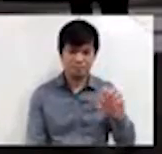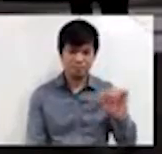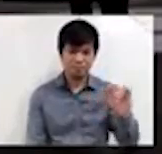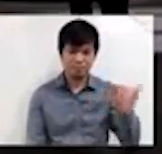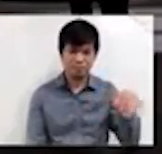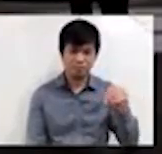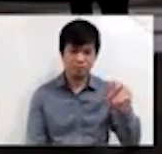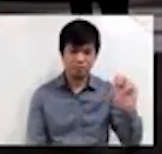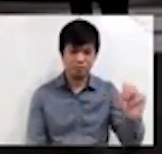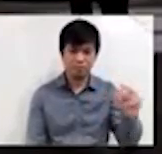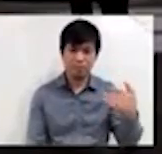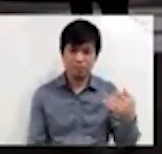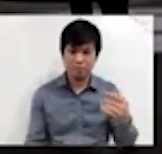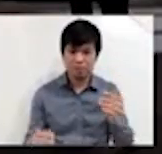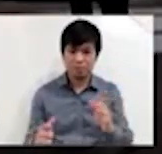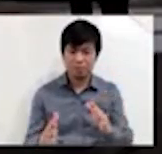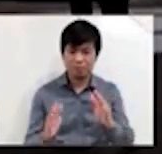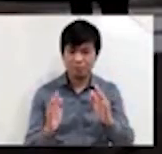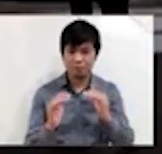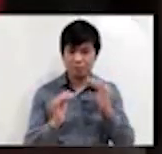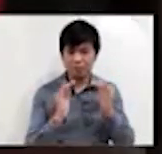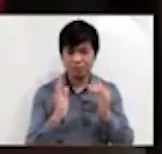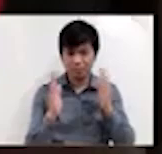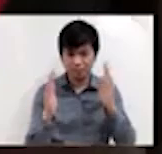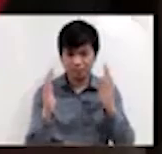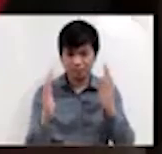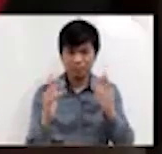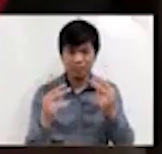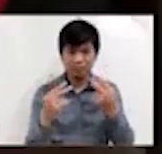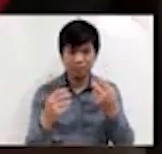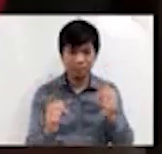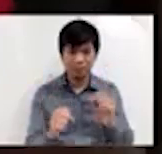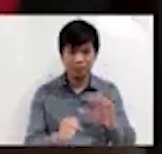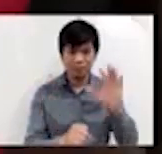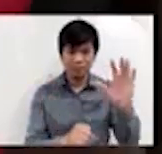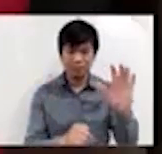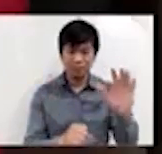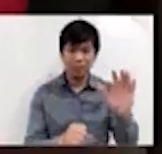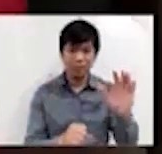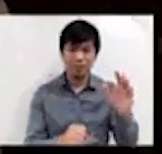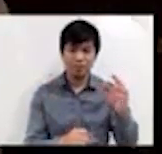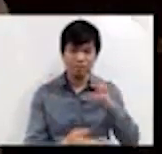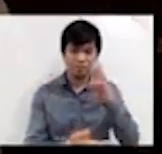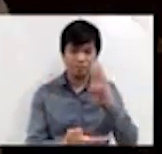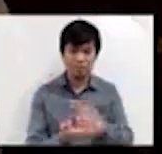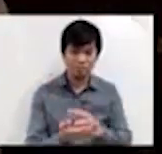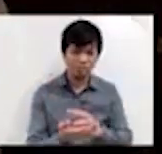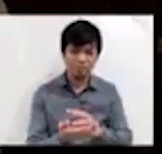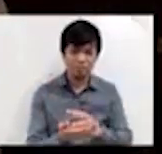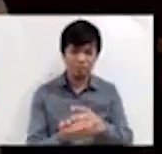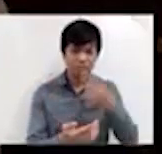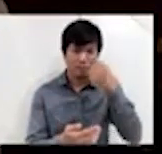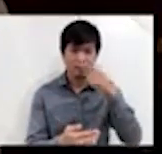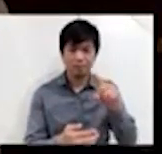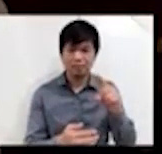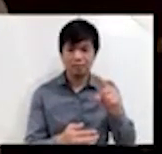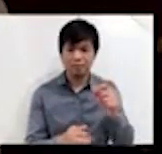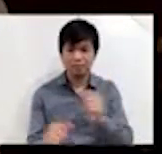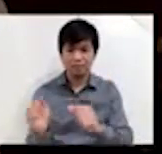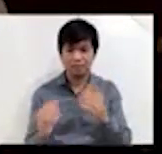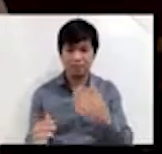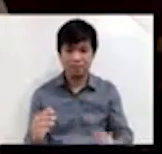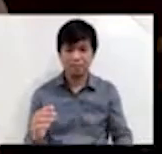eksklusibong nakachikahan ng News 5 sa Bangkok, Thailand, ang mga bidang sina Han So Hee at